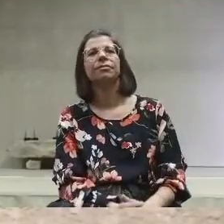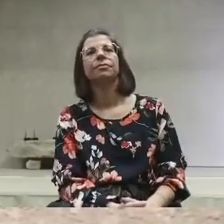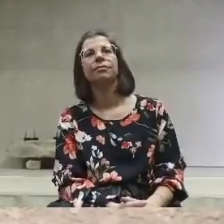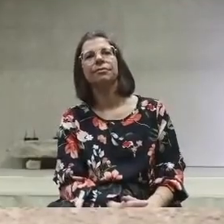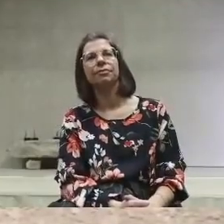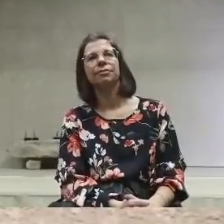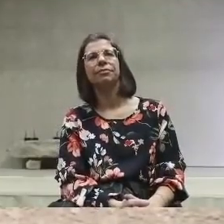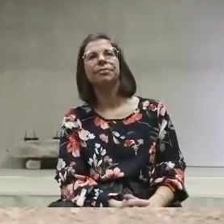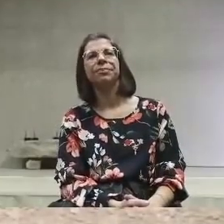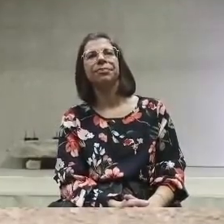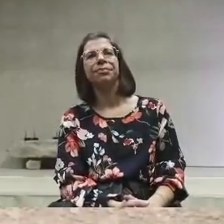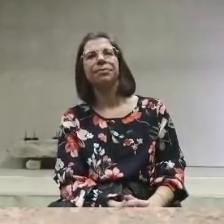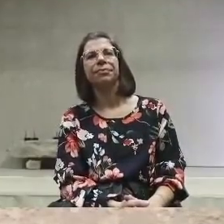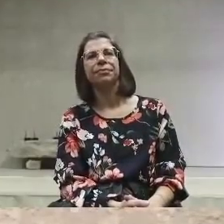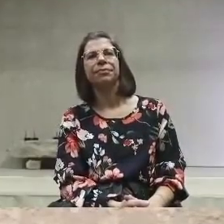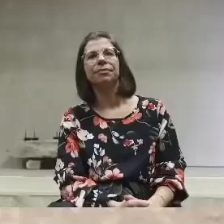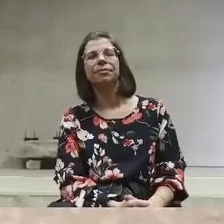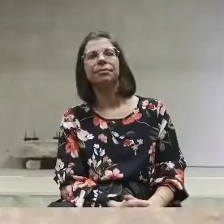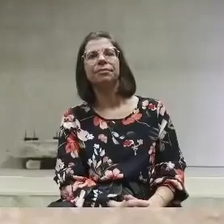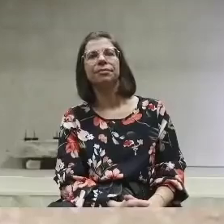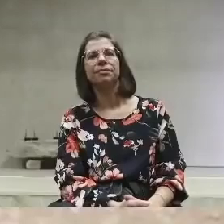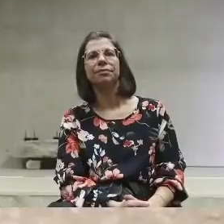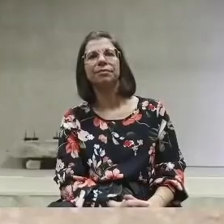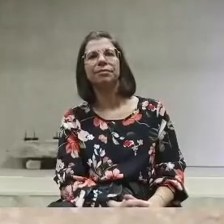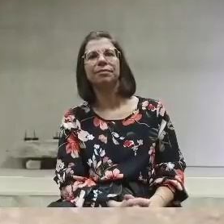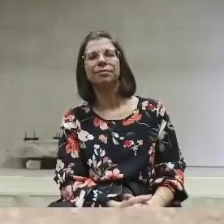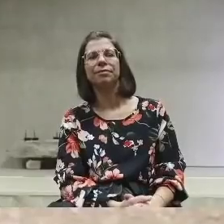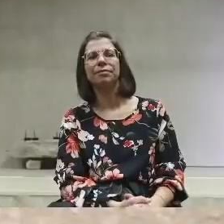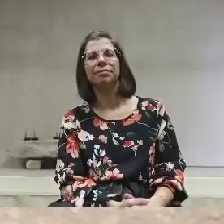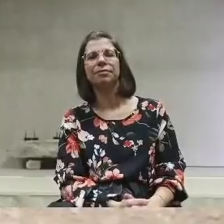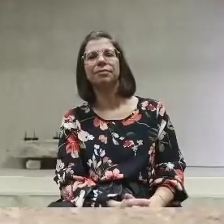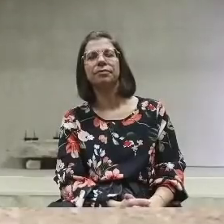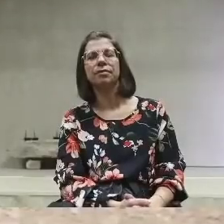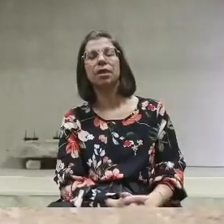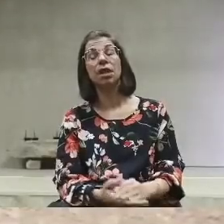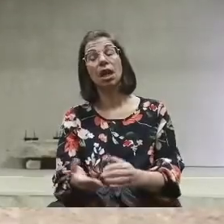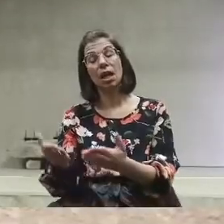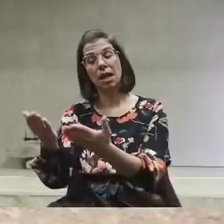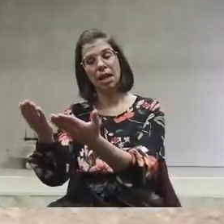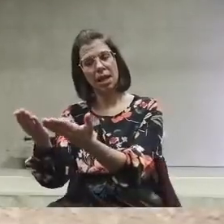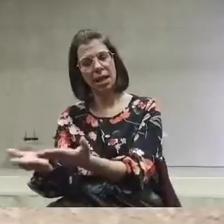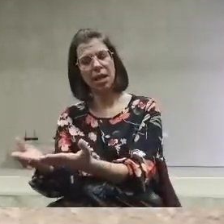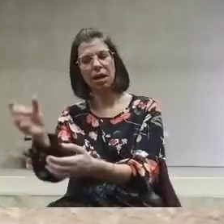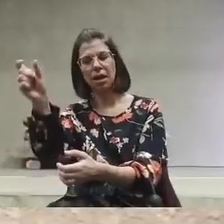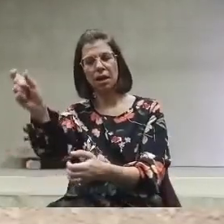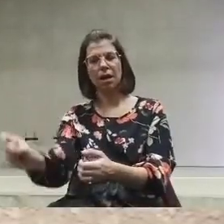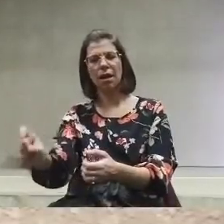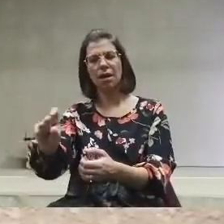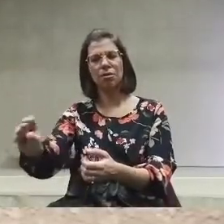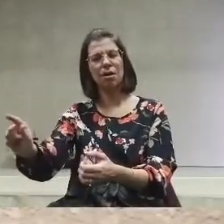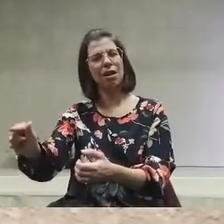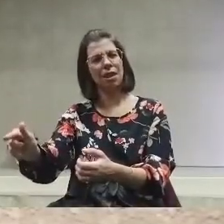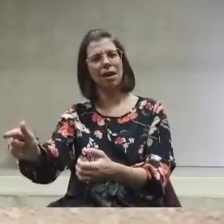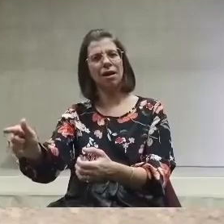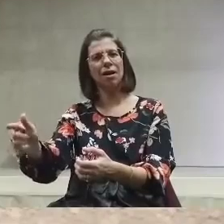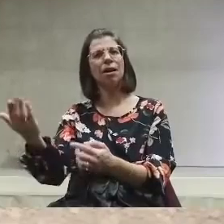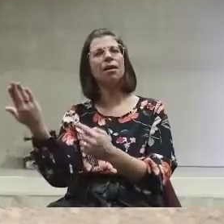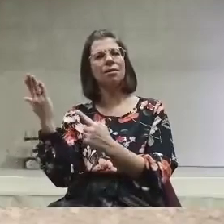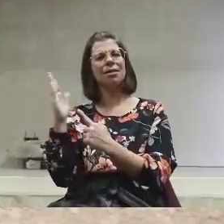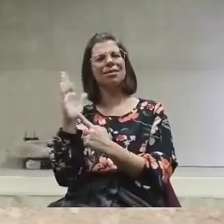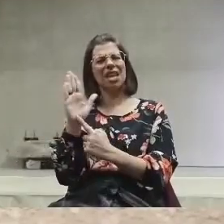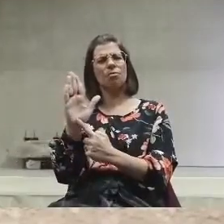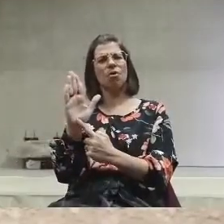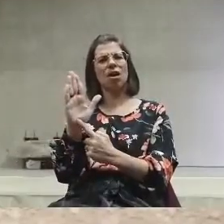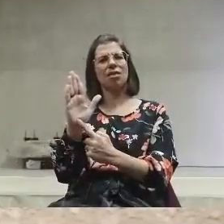Parce qu'à la croix du calvaire, ce qui s'est passé, c'est la démonstration de l'amour de Dieu. C'est